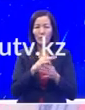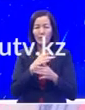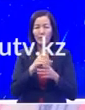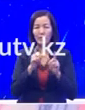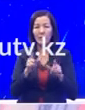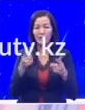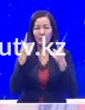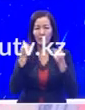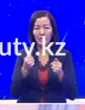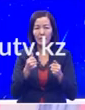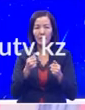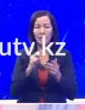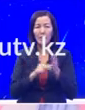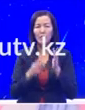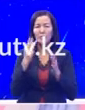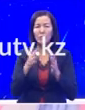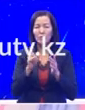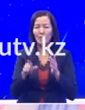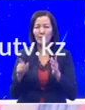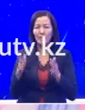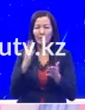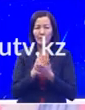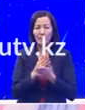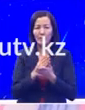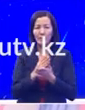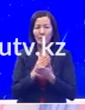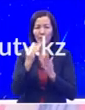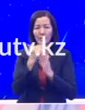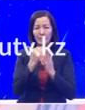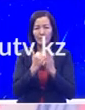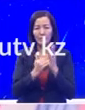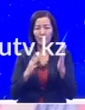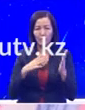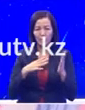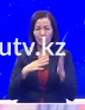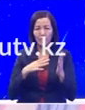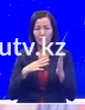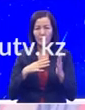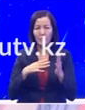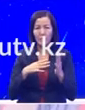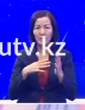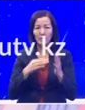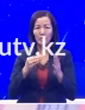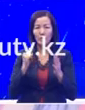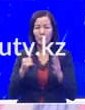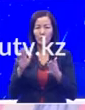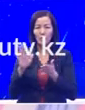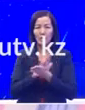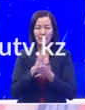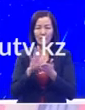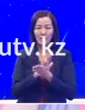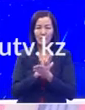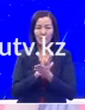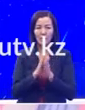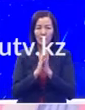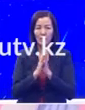шықты. 73 па 76 адамға дейін қазір есімде жоқ тізімде болды. Соны біз аудандық Жетісу газетіне шығарып